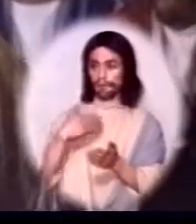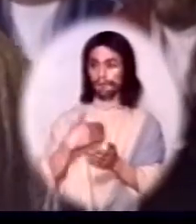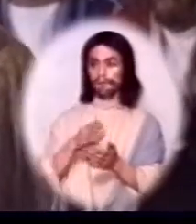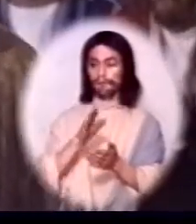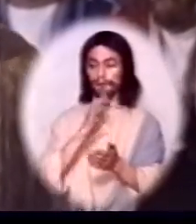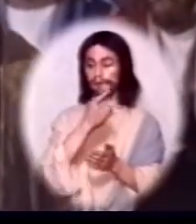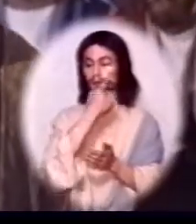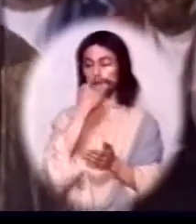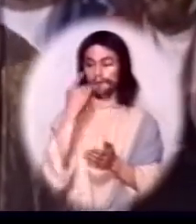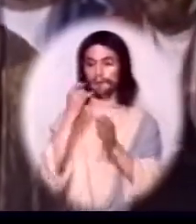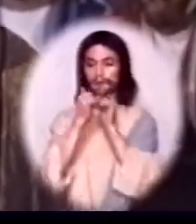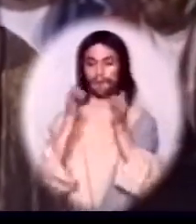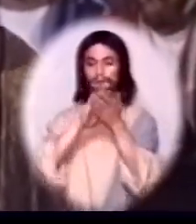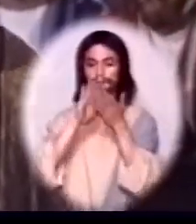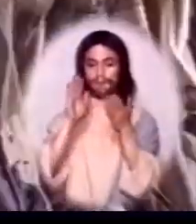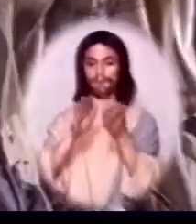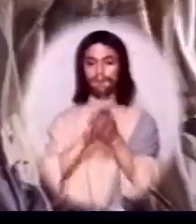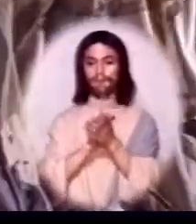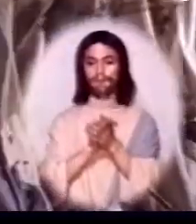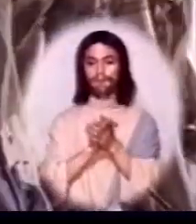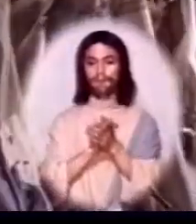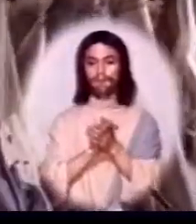우리가 바로 들은 그 증인이요.